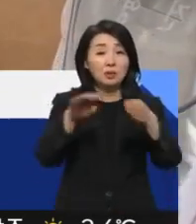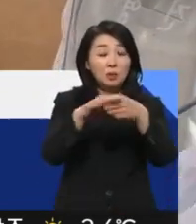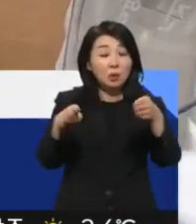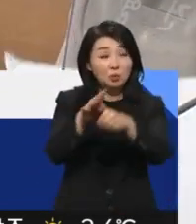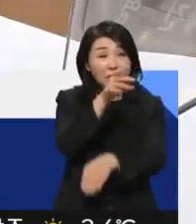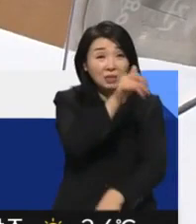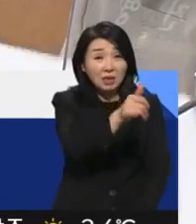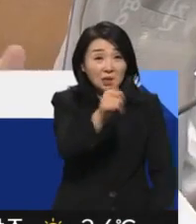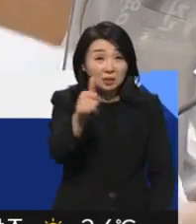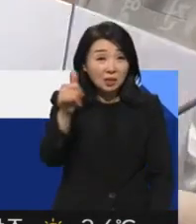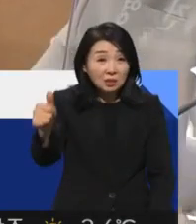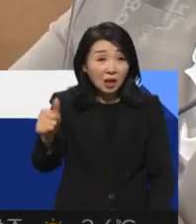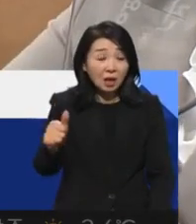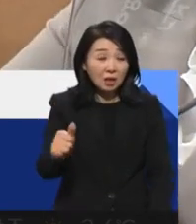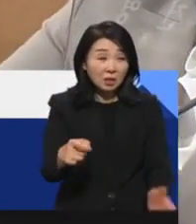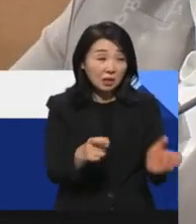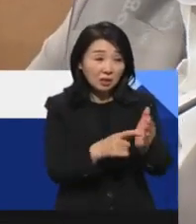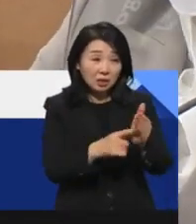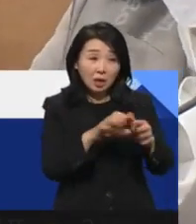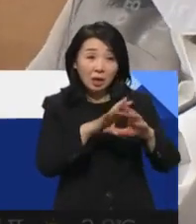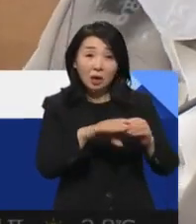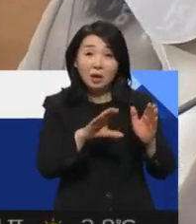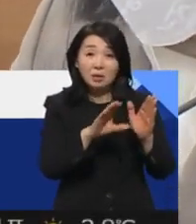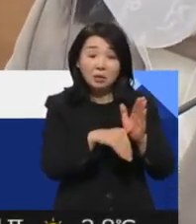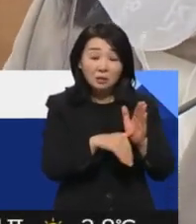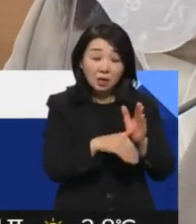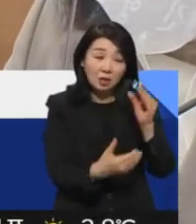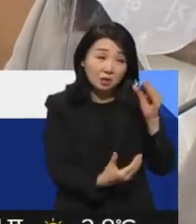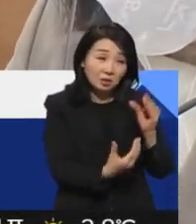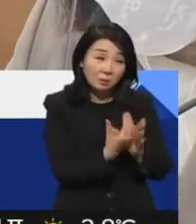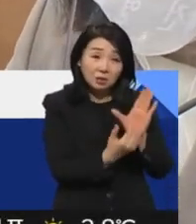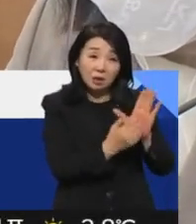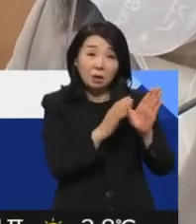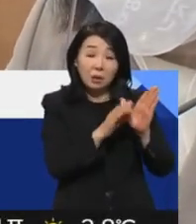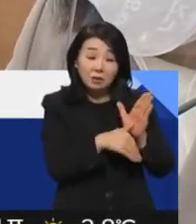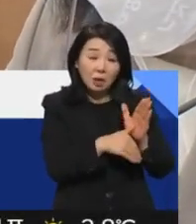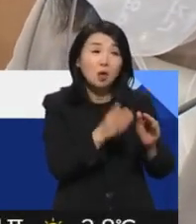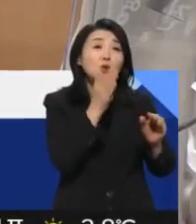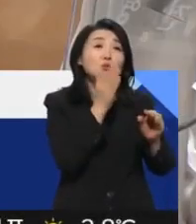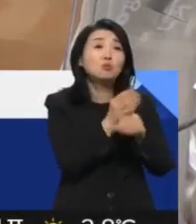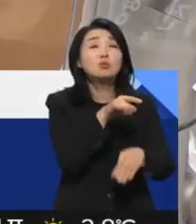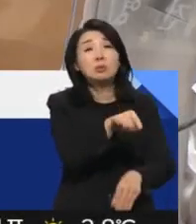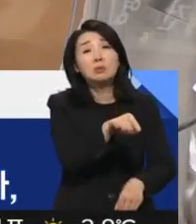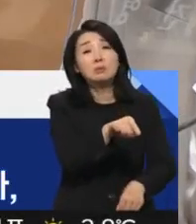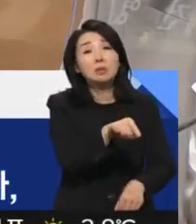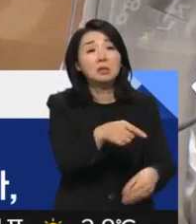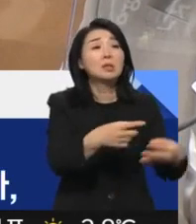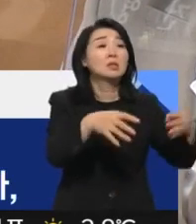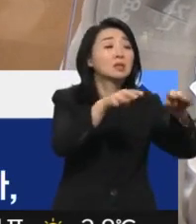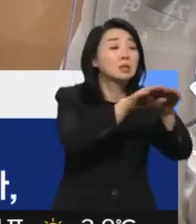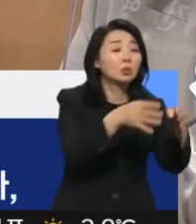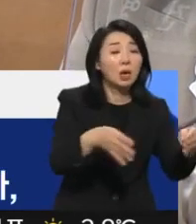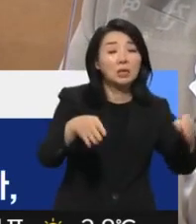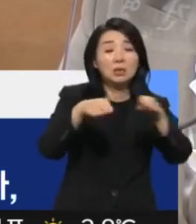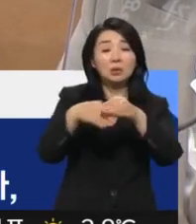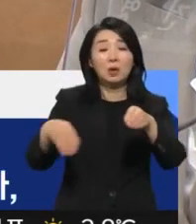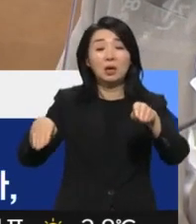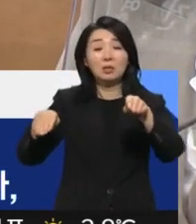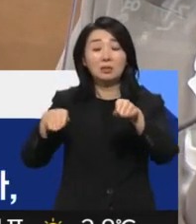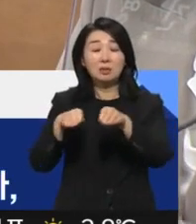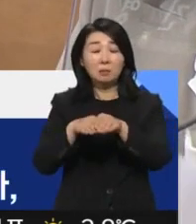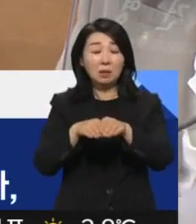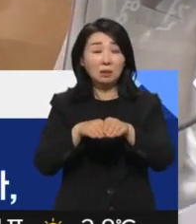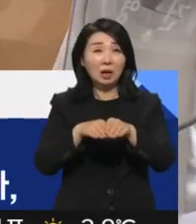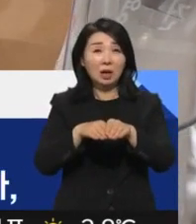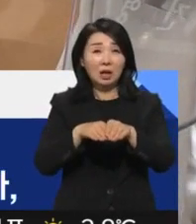장은 그 기관의 재난 수습에 있어서 재난 발생 예방에 있어서의 컨트롤 타워입니다. 각 기관마다의 대응이 늦어졌다고